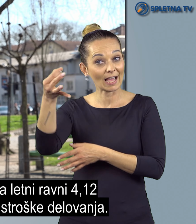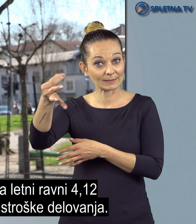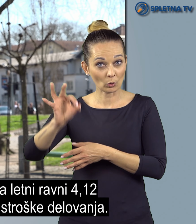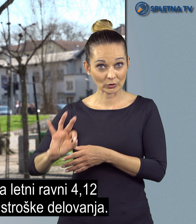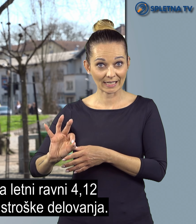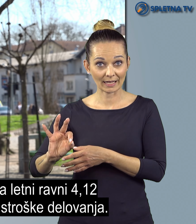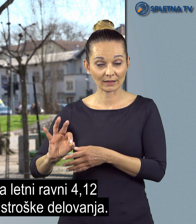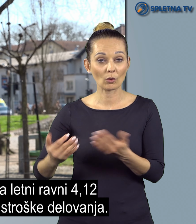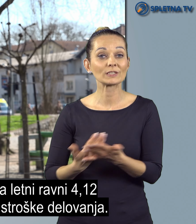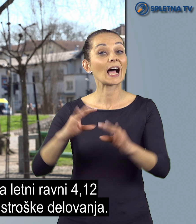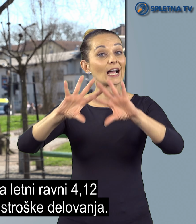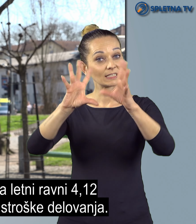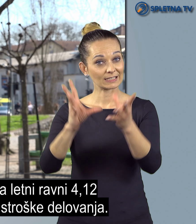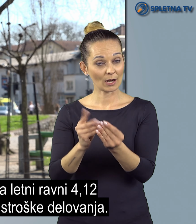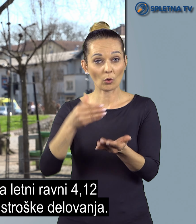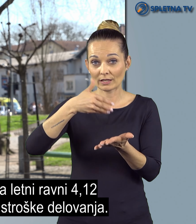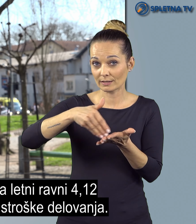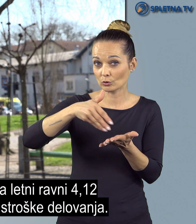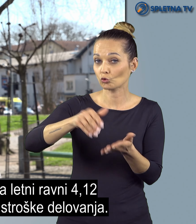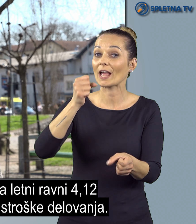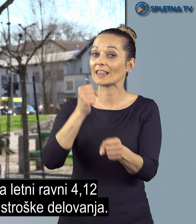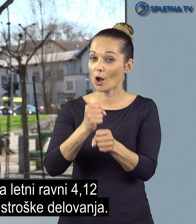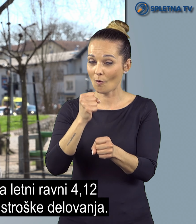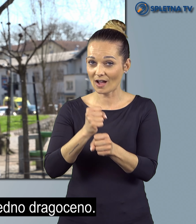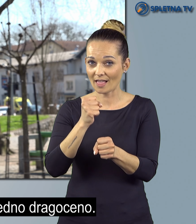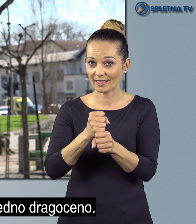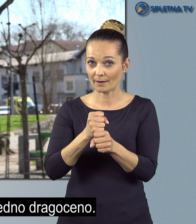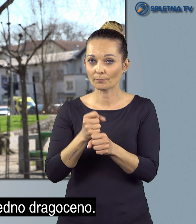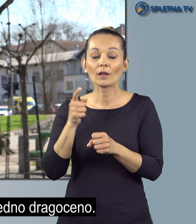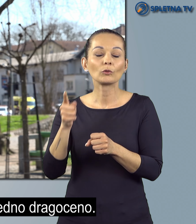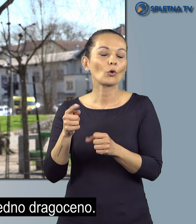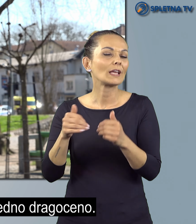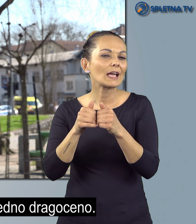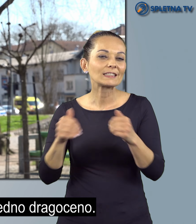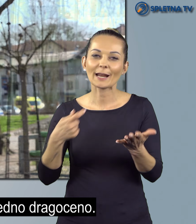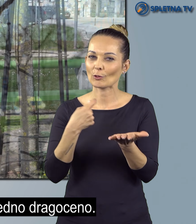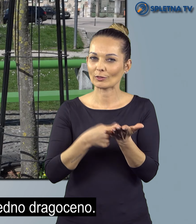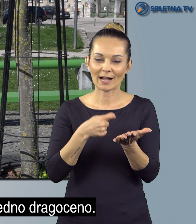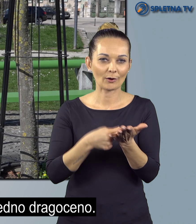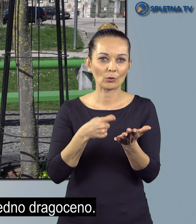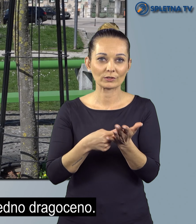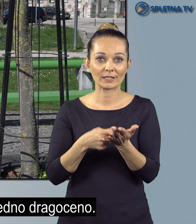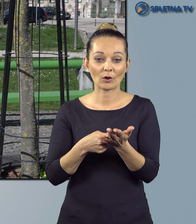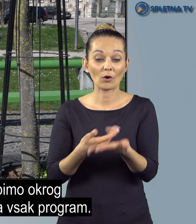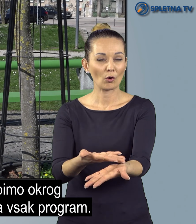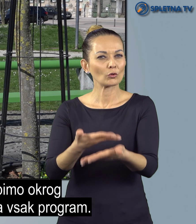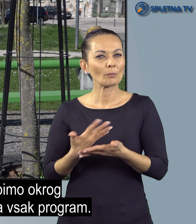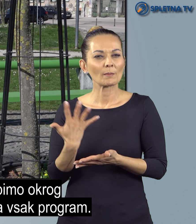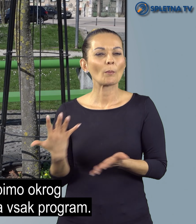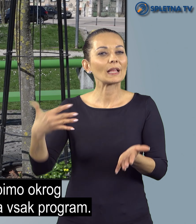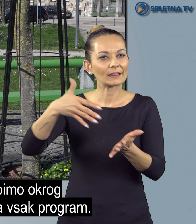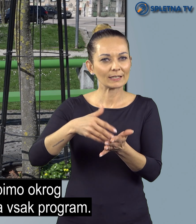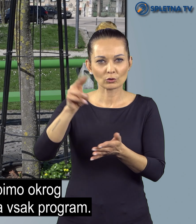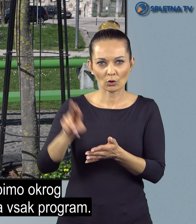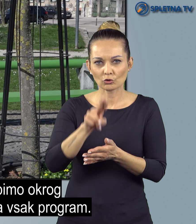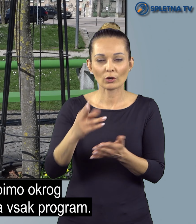4,12% za celotno stroške delovanja, kar nam je pa izredno dragoceno. V bistvu dobimo okrog